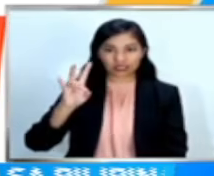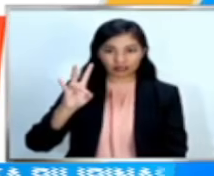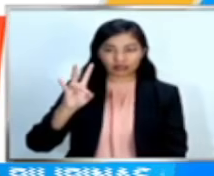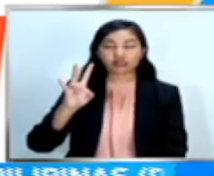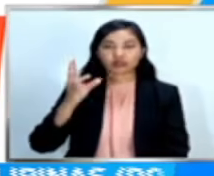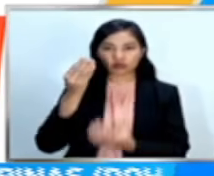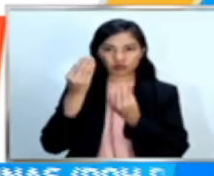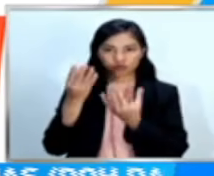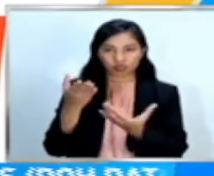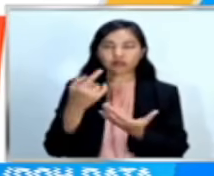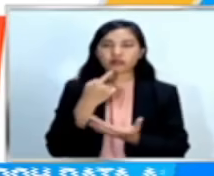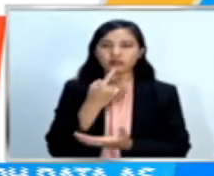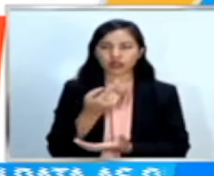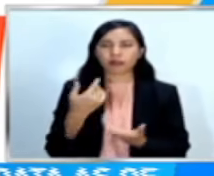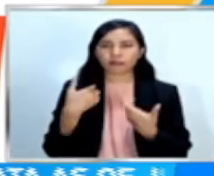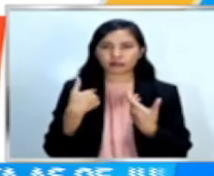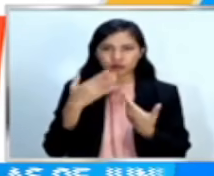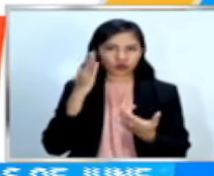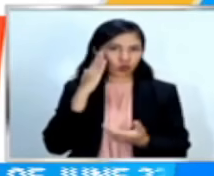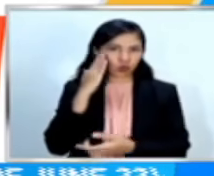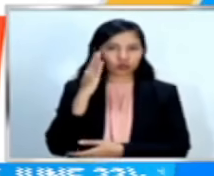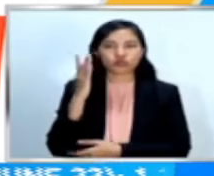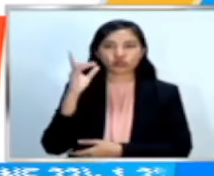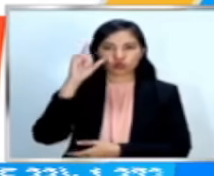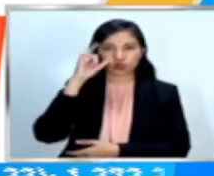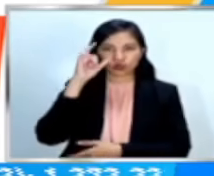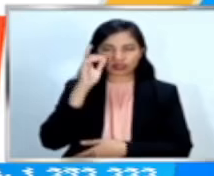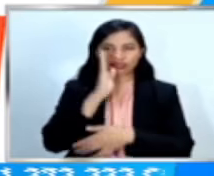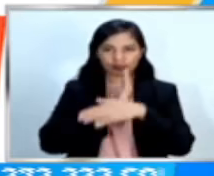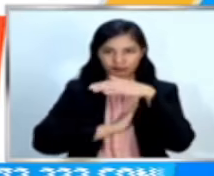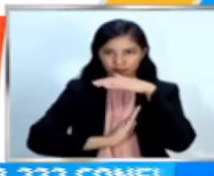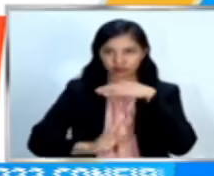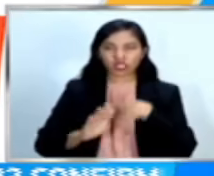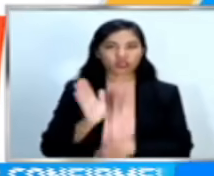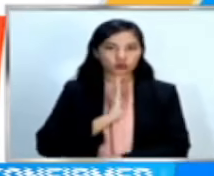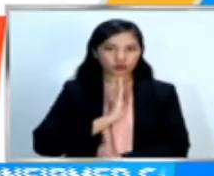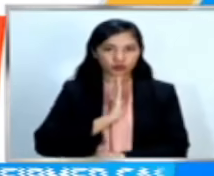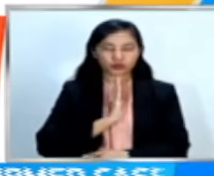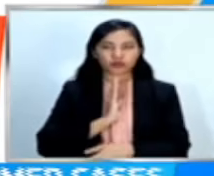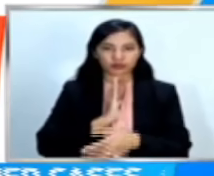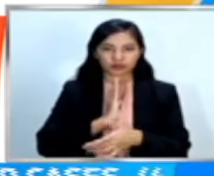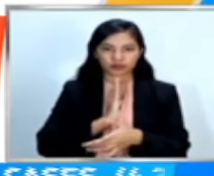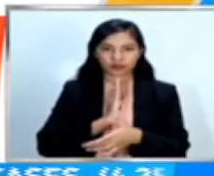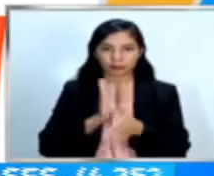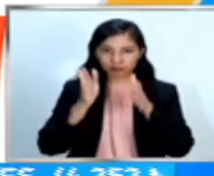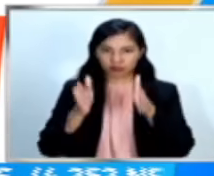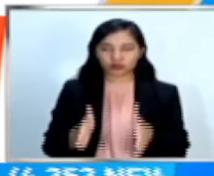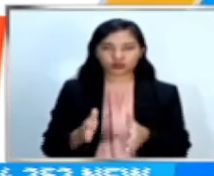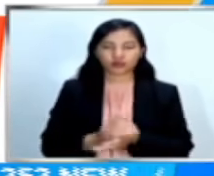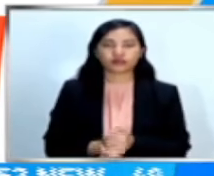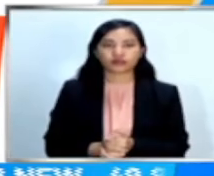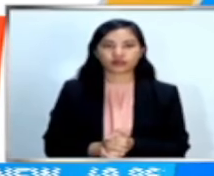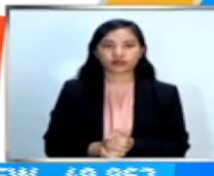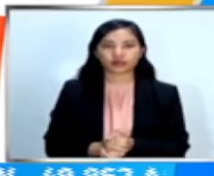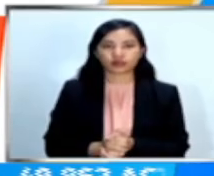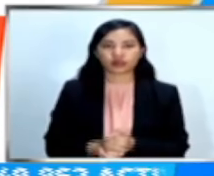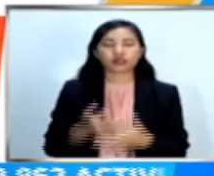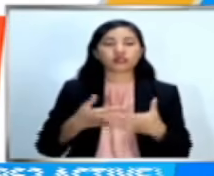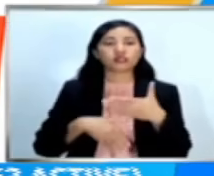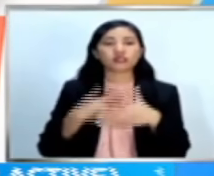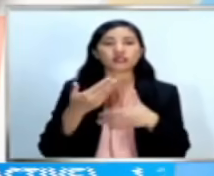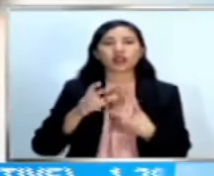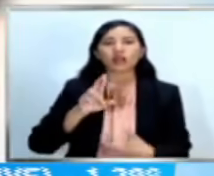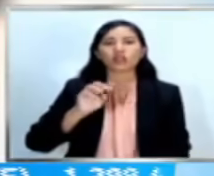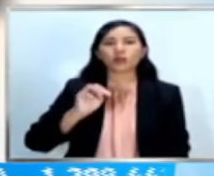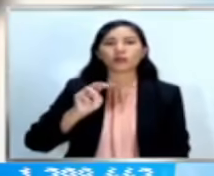at simpleng tao. Nakiisa rin si House Majority Leader Martin Romualdez sa pagpanaw ni Noynoy na anyay man